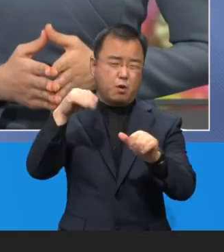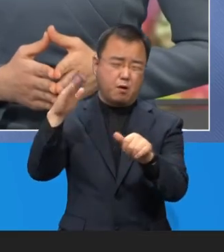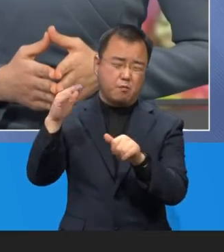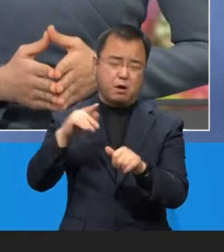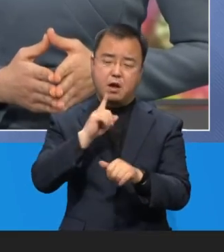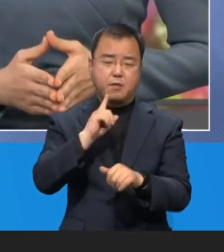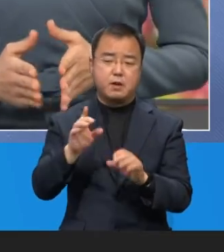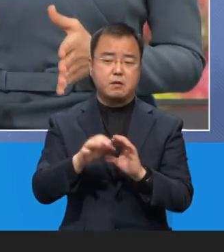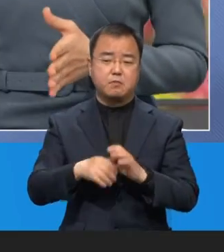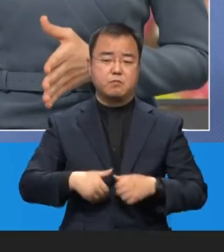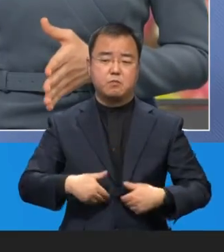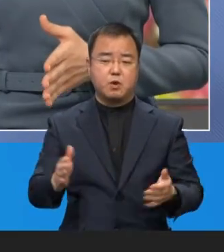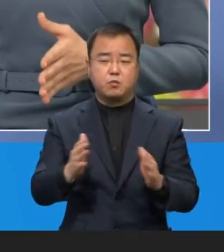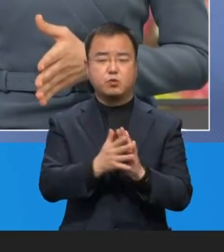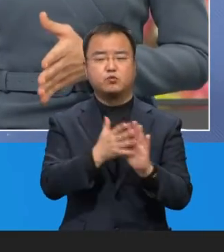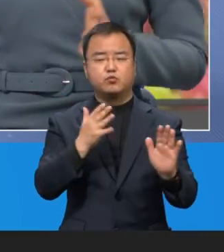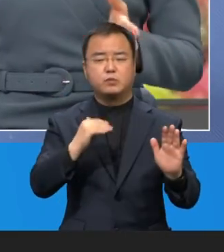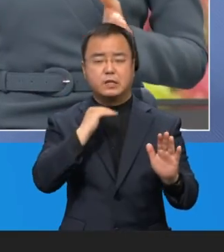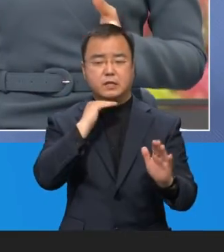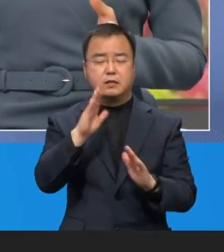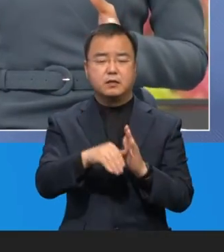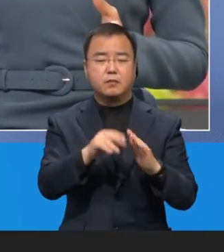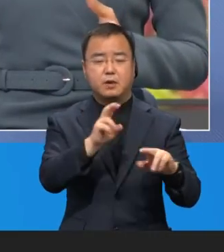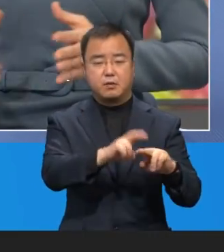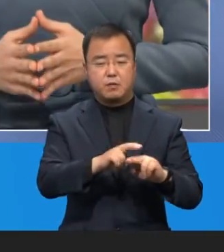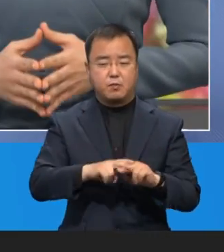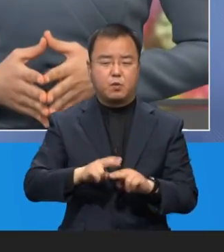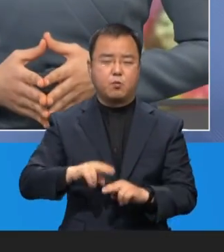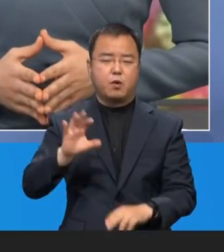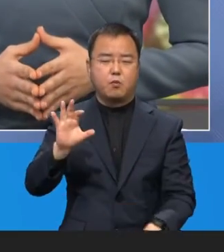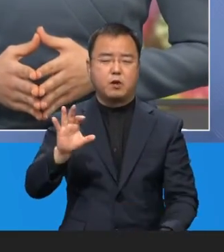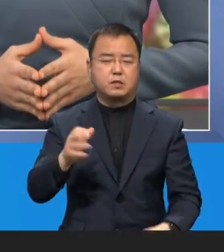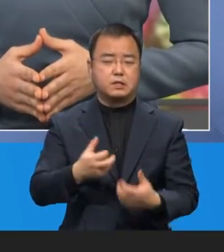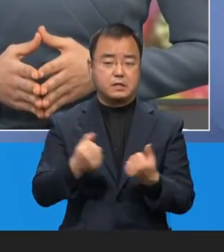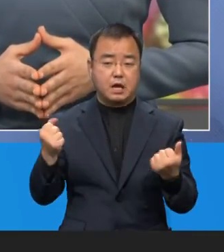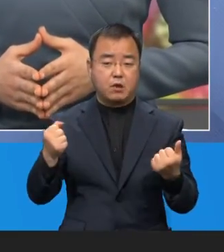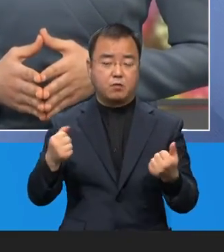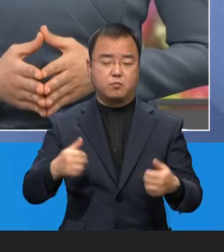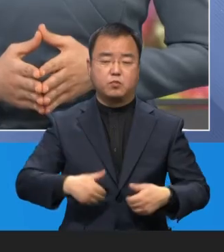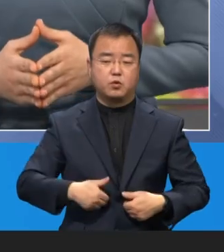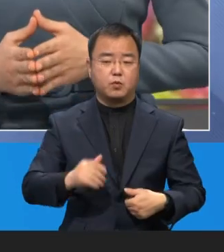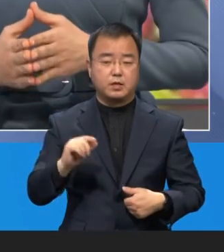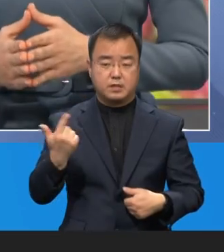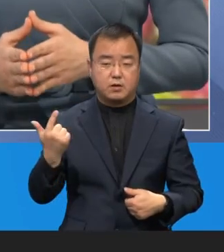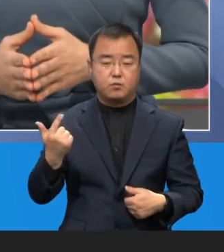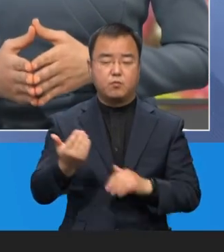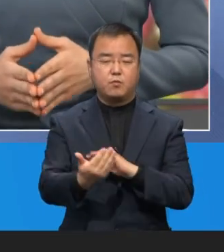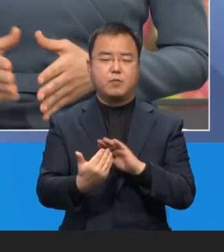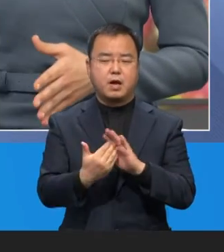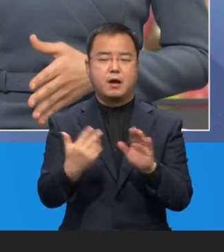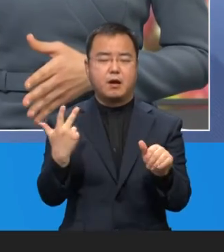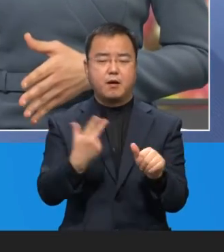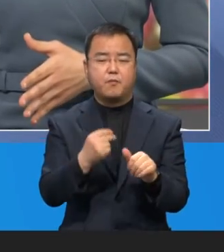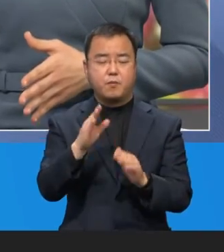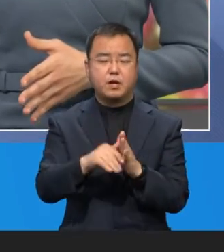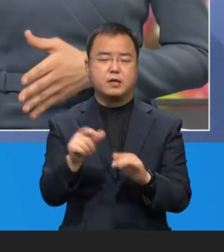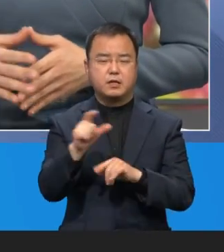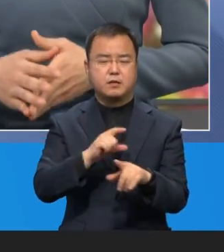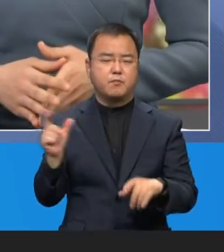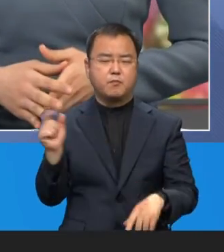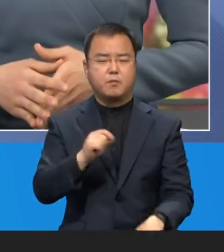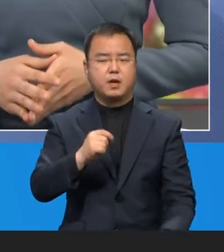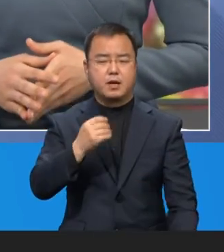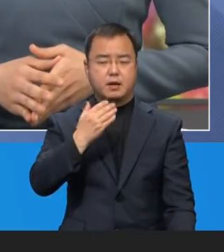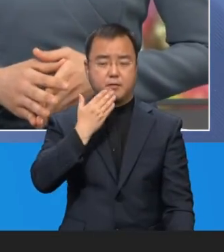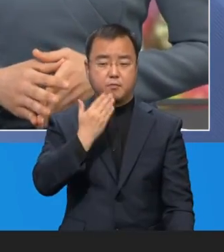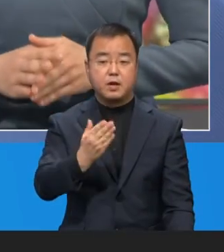이 젊은이들은 줄을 서서 기다릴 때 뭐 좌석이나 화장실 이런 것들이 또 따로 필요하지 않고요. 예방 접종을 하더라도 훨씬 더 빠르게 받을 수